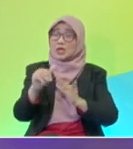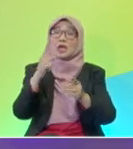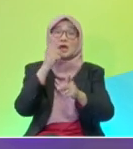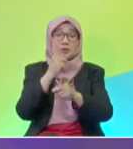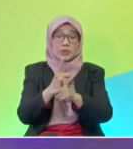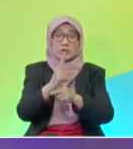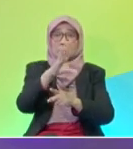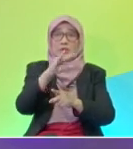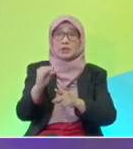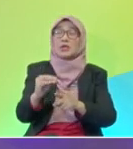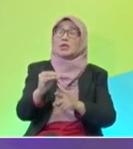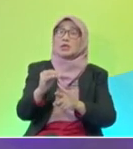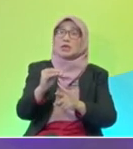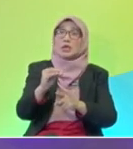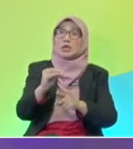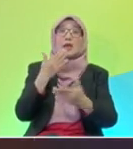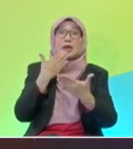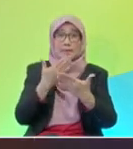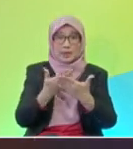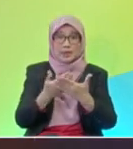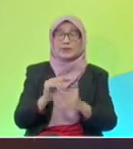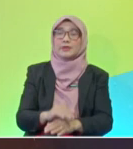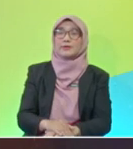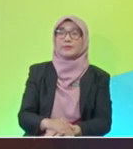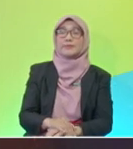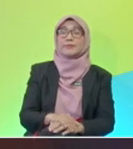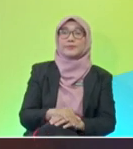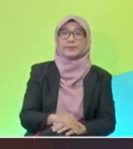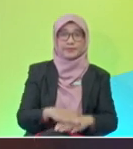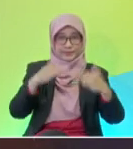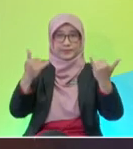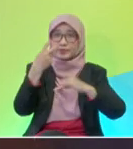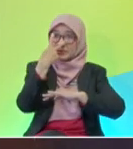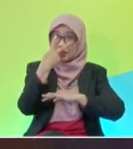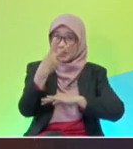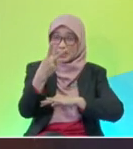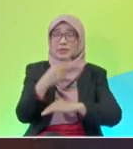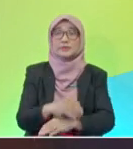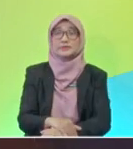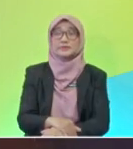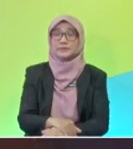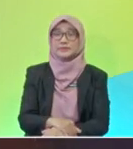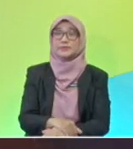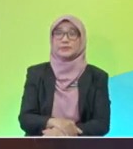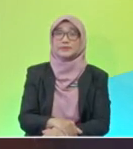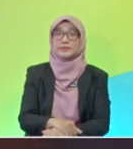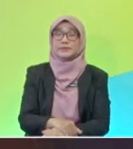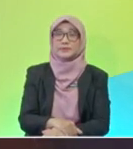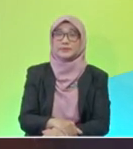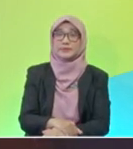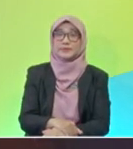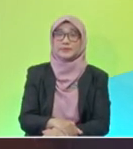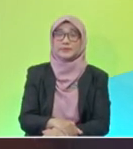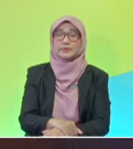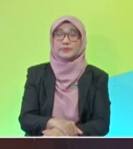terhadap ayat suruhan jadi boleh Cikgu teruskan Ciku kita lihat paparan slide yang seterusnya Maaf Mira